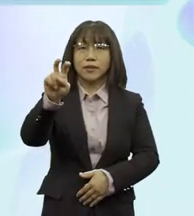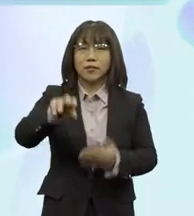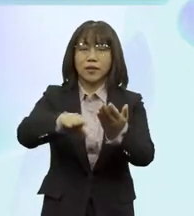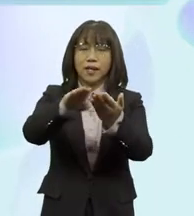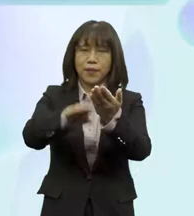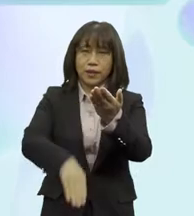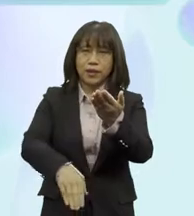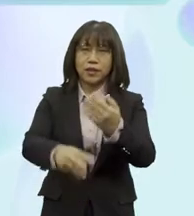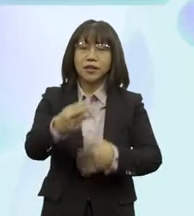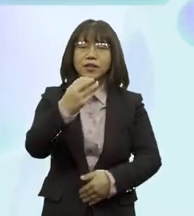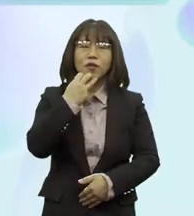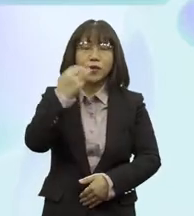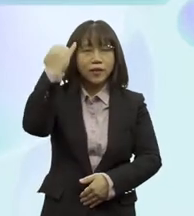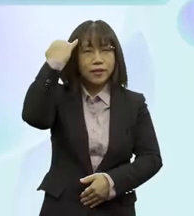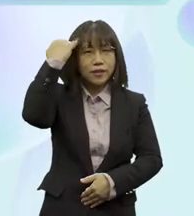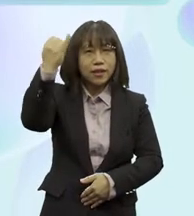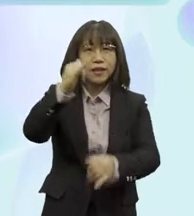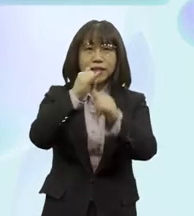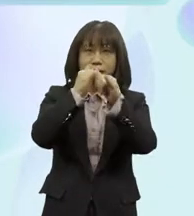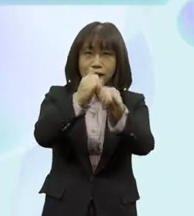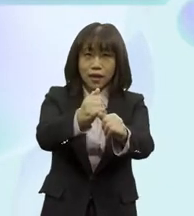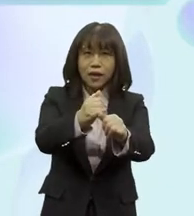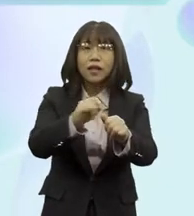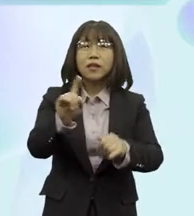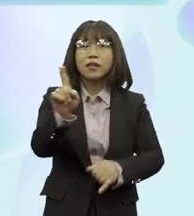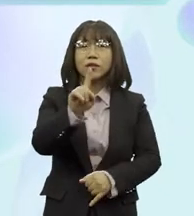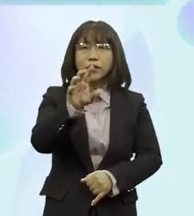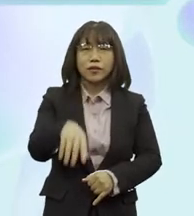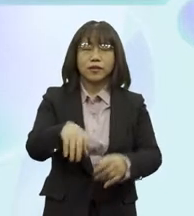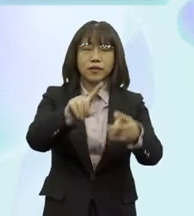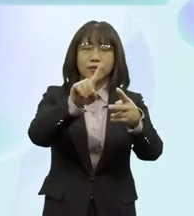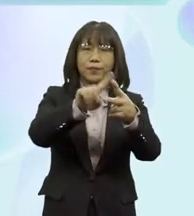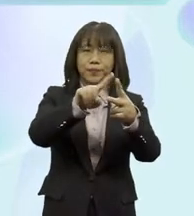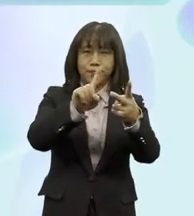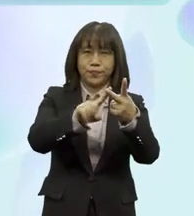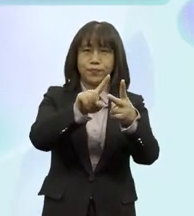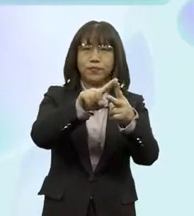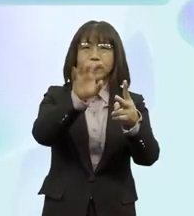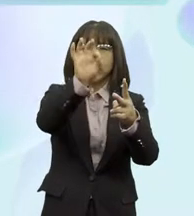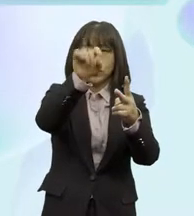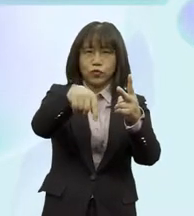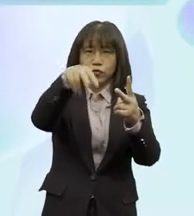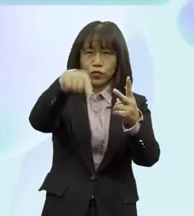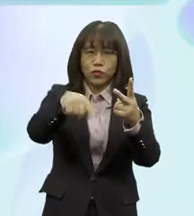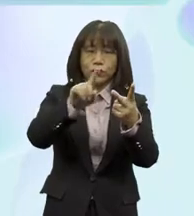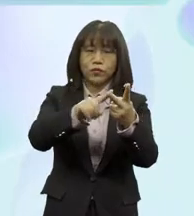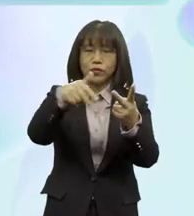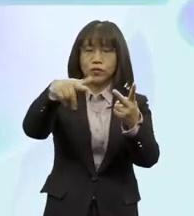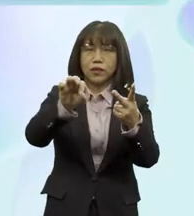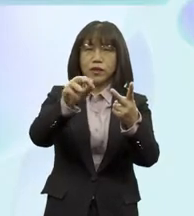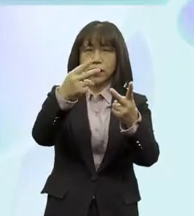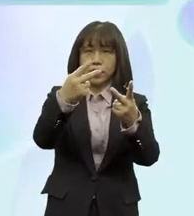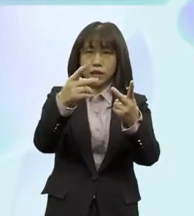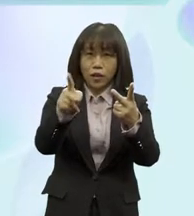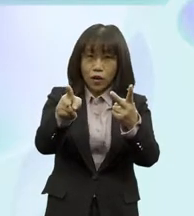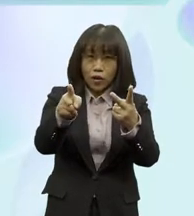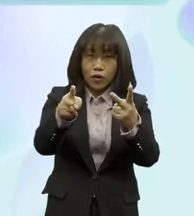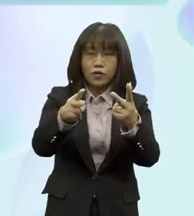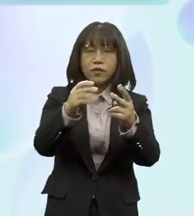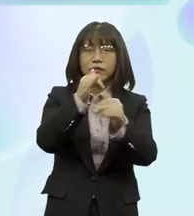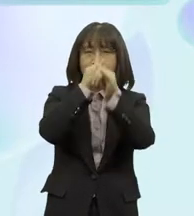하반기 서울 창의상 혁신 시책 부문과 공무원 창의 제안 부문에서 각각 우수상과